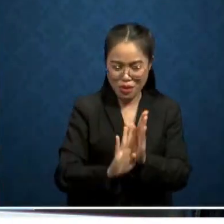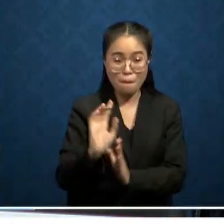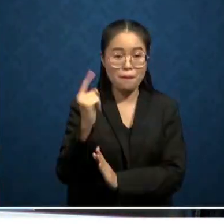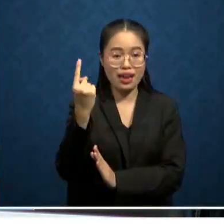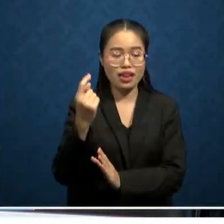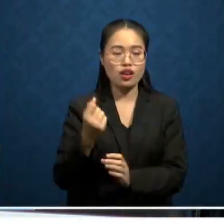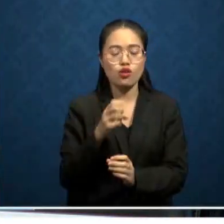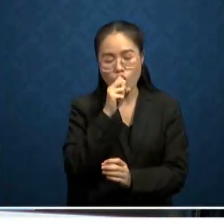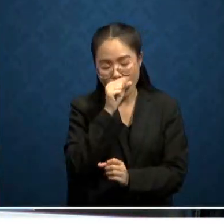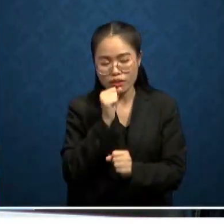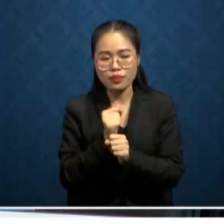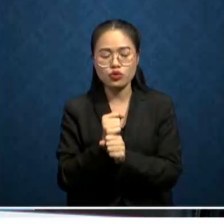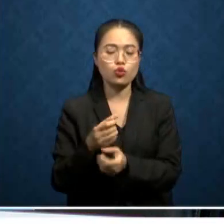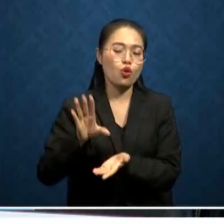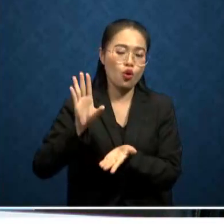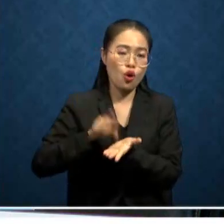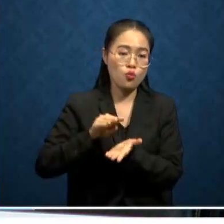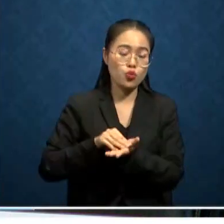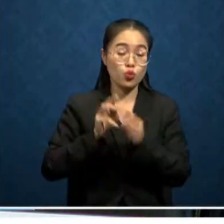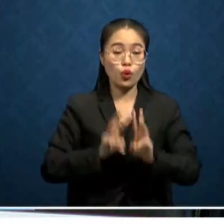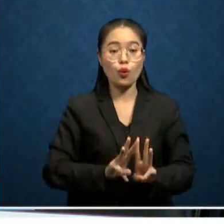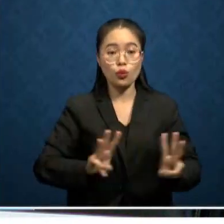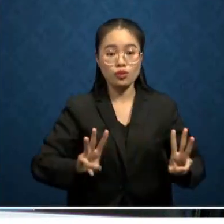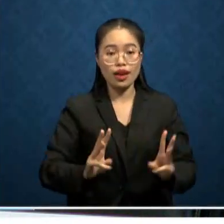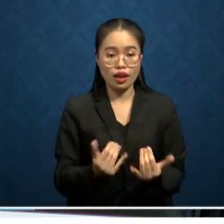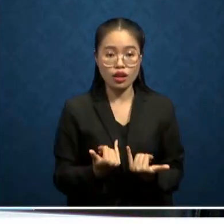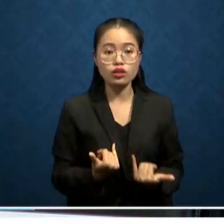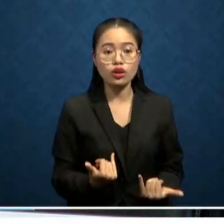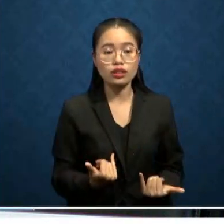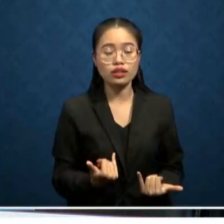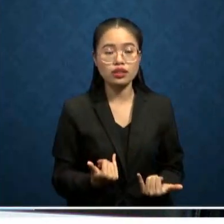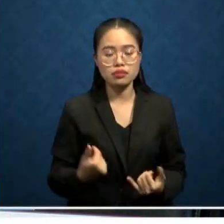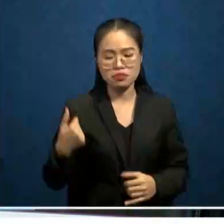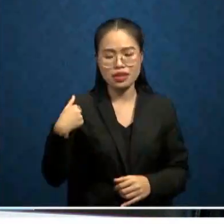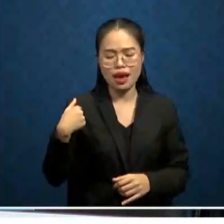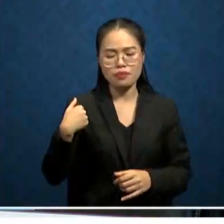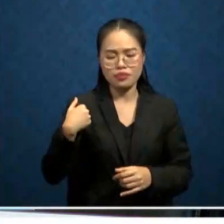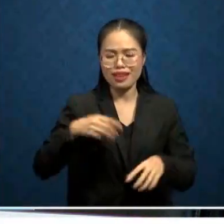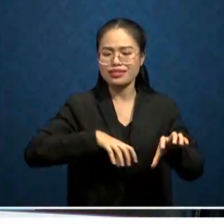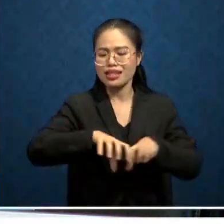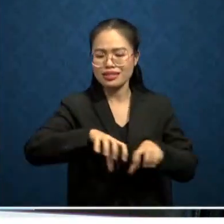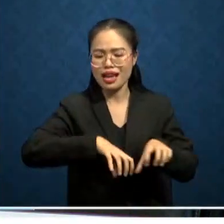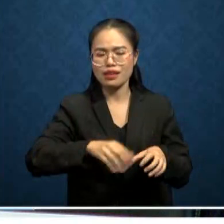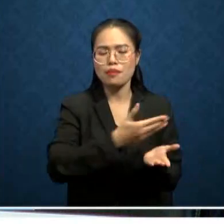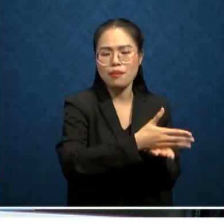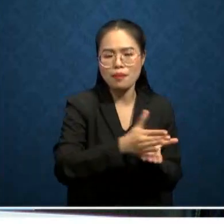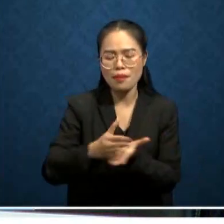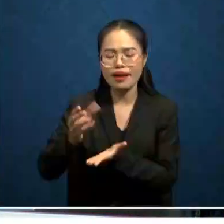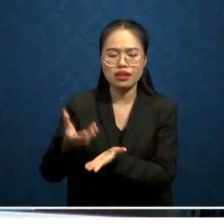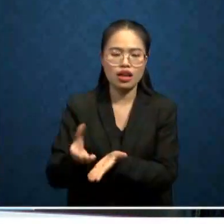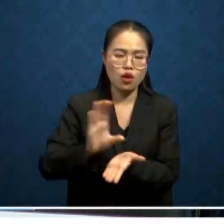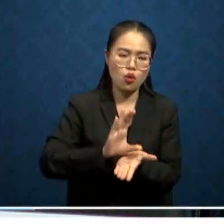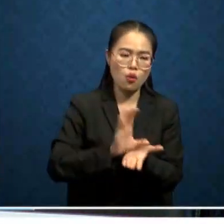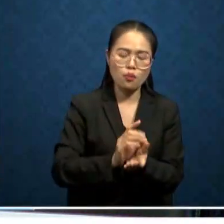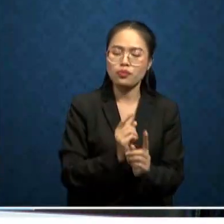อำนาจนะครับแต่ถ้าเกิดดูจากข้อมูลในเว็บไซต์ในปัจจุบันนะครับก็เริ่มมีการเอ่อกระจายอำนาจแล้วก็เงมีการใช้เงินที่ตรงวัตถุประสงค์มากขึ้นนะ